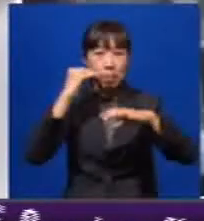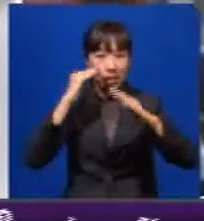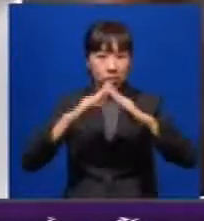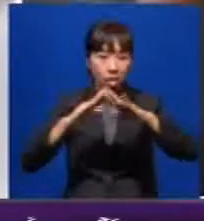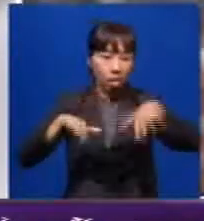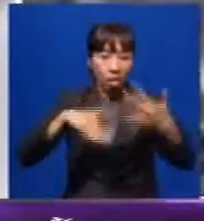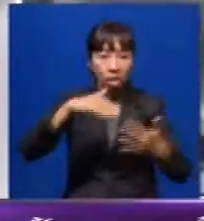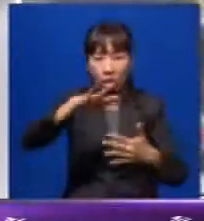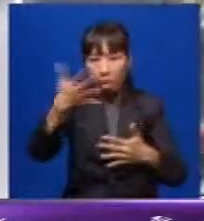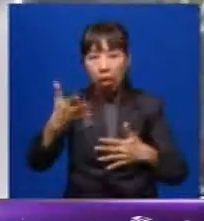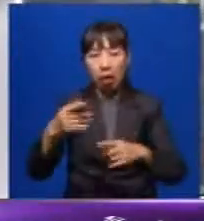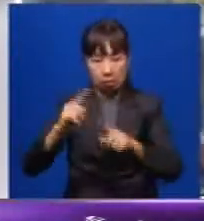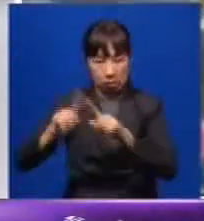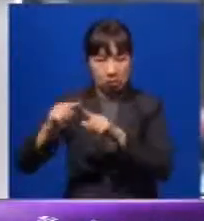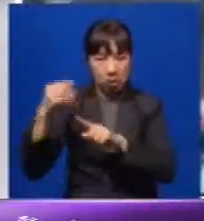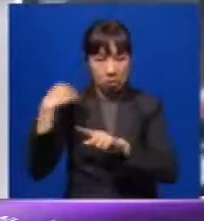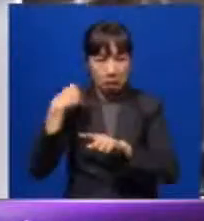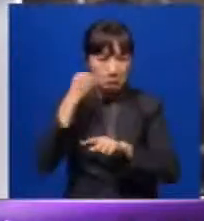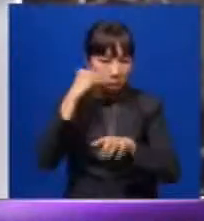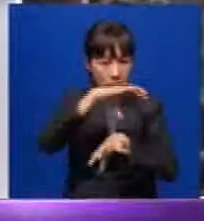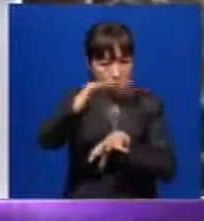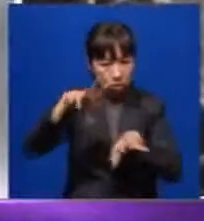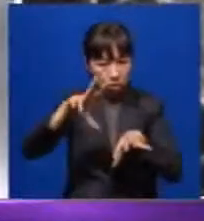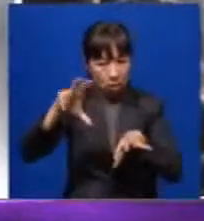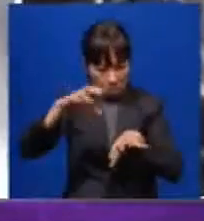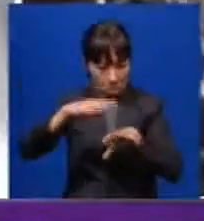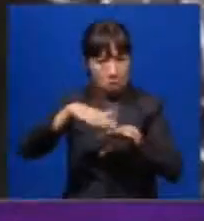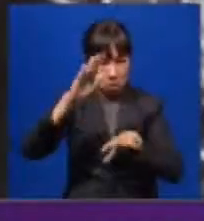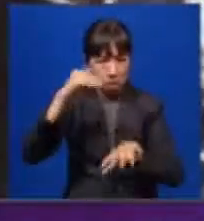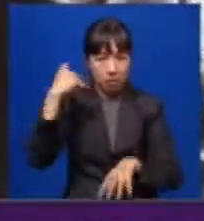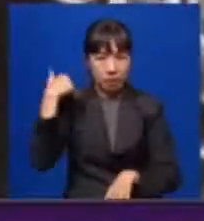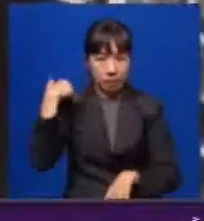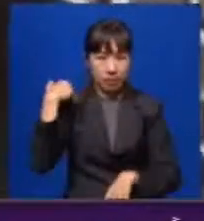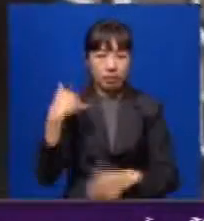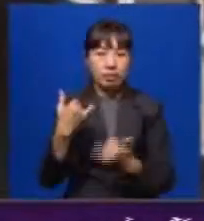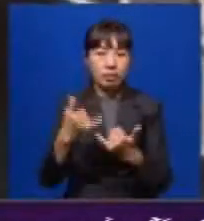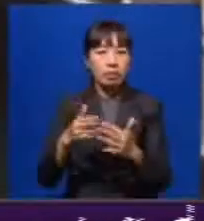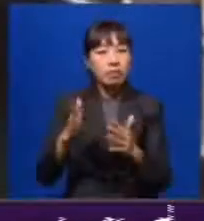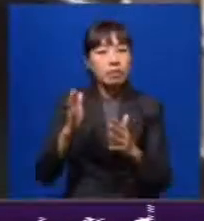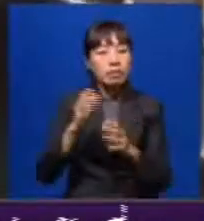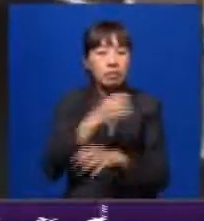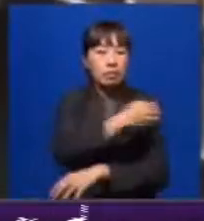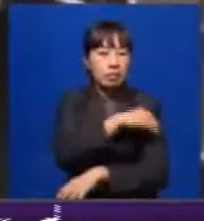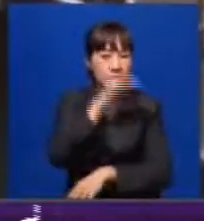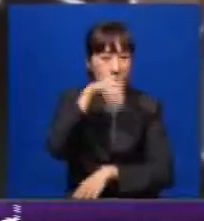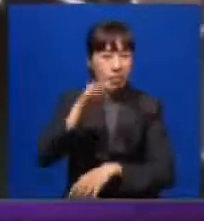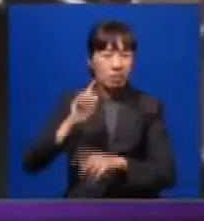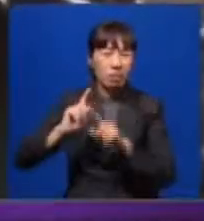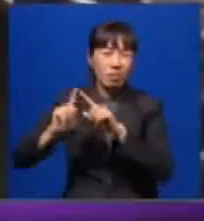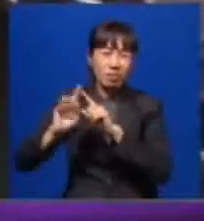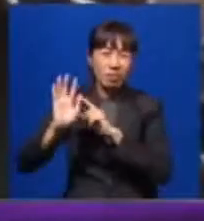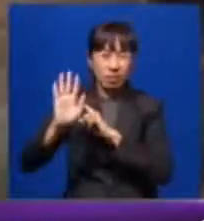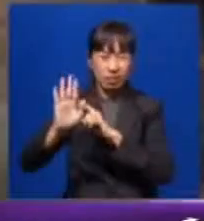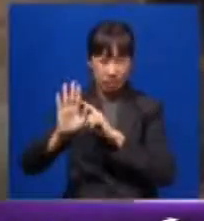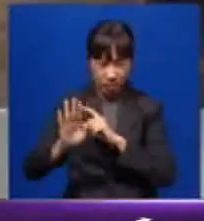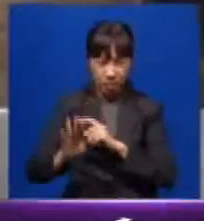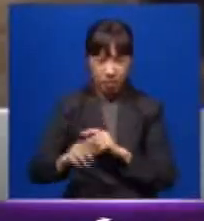ชนได้รบความเสยหายกว่า 300 หังคาเลือนเลยที่เดียวโดย Jeonati Tezvontri Tbj. Gal